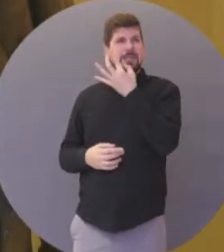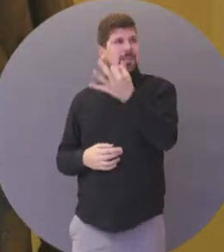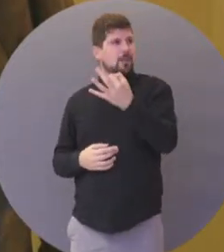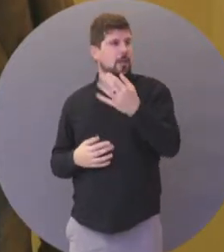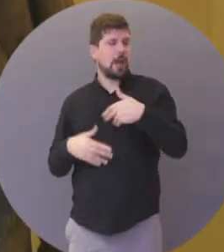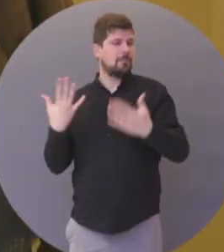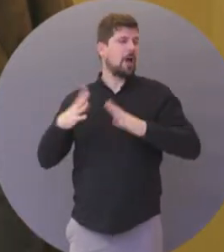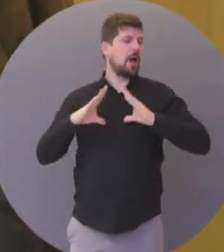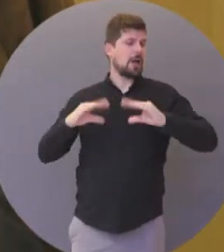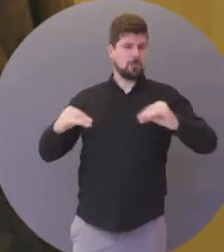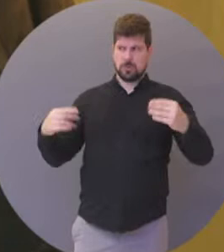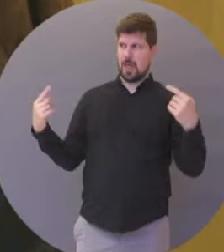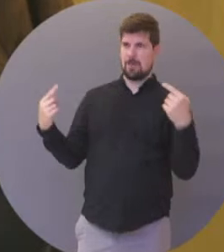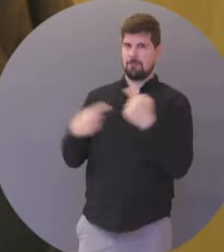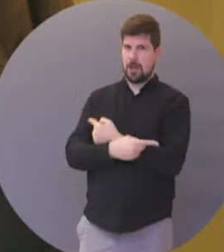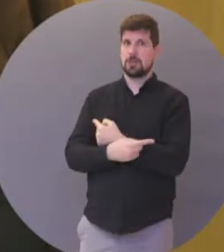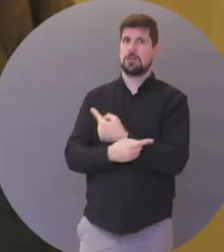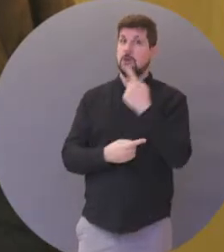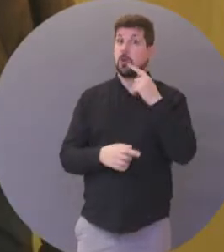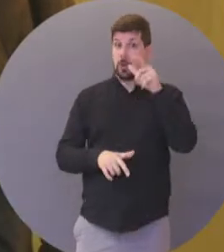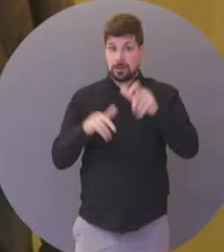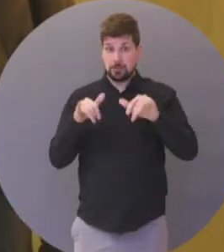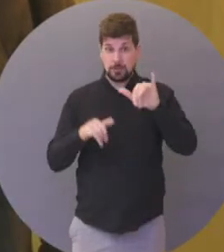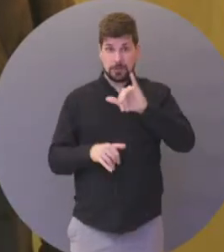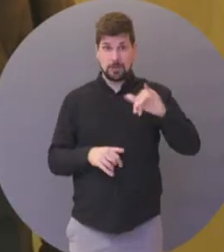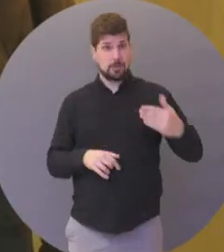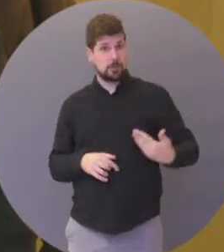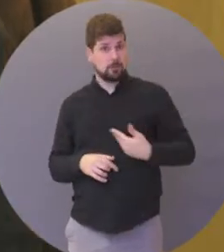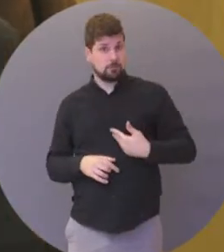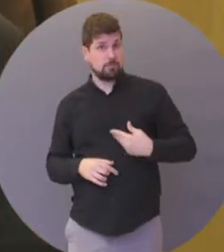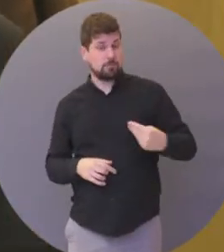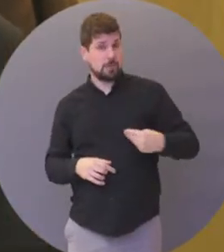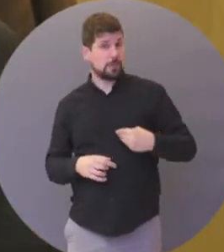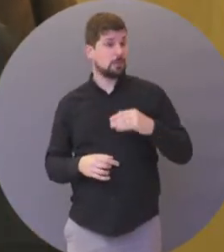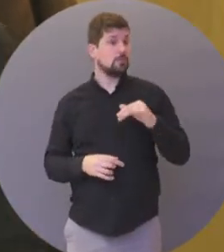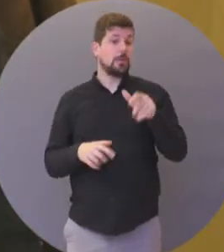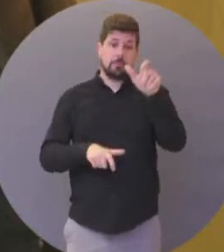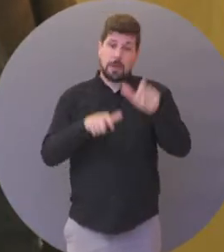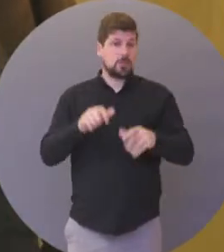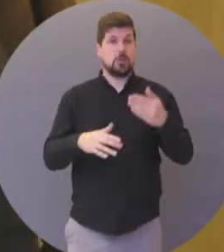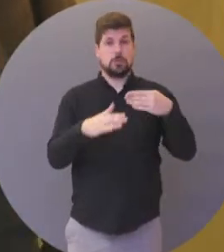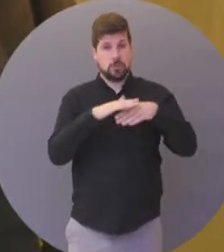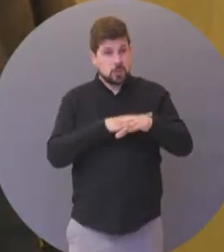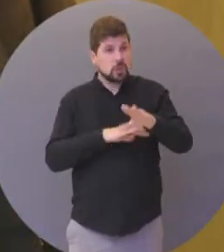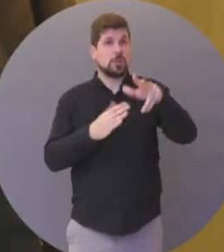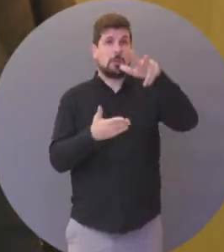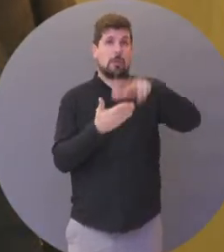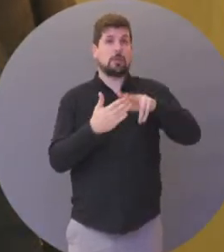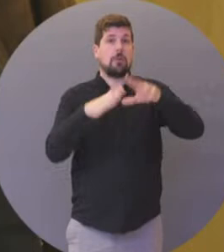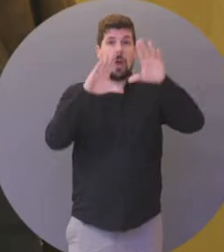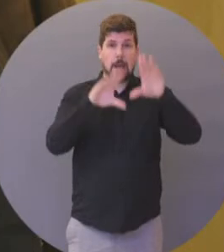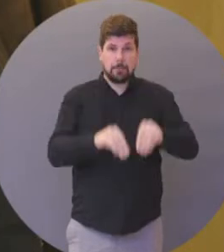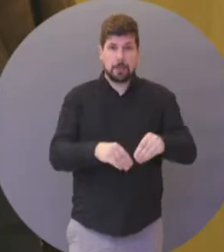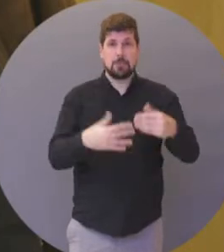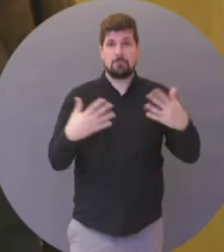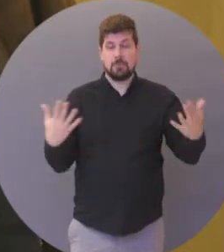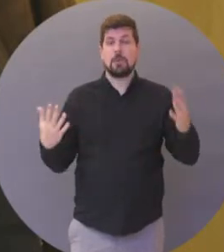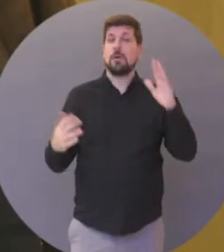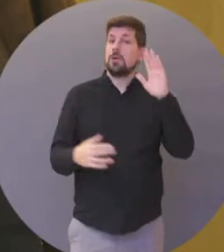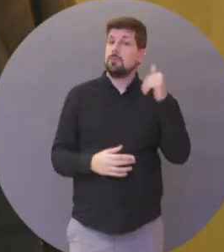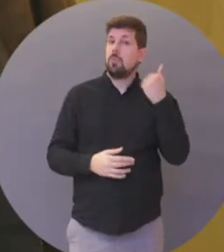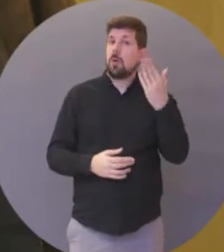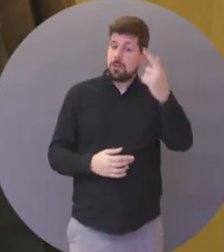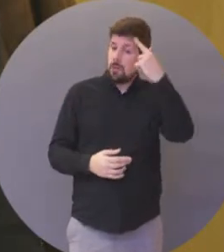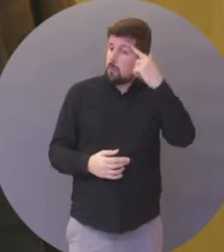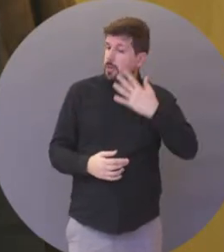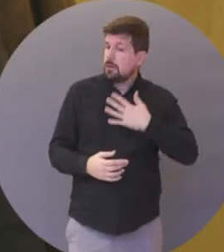peser lourd et finalement sur celles et ceux qui sont les premières victimes de cela c'est-à-dire ceux qui habitent dans dans ses logements donc voilà moi je crois